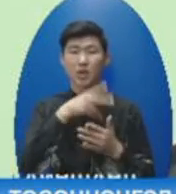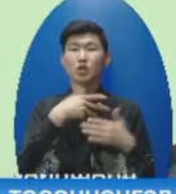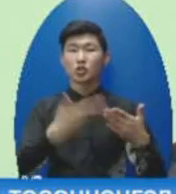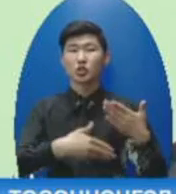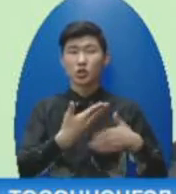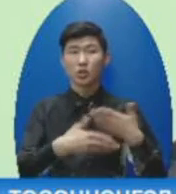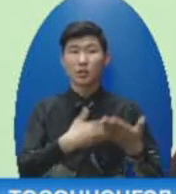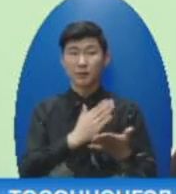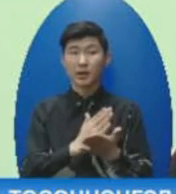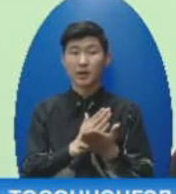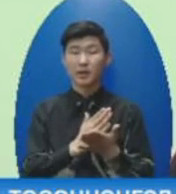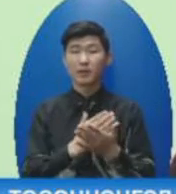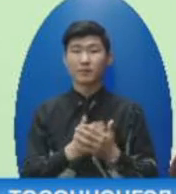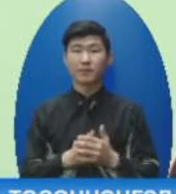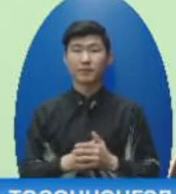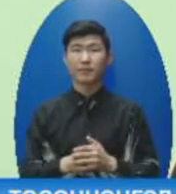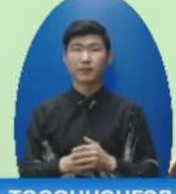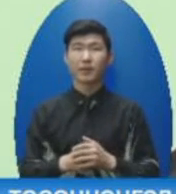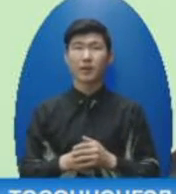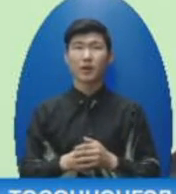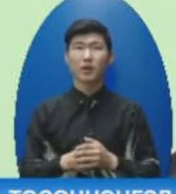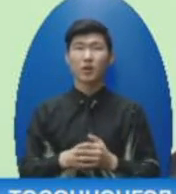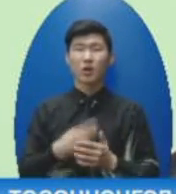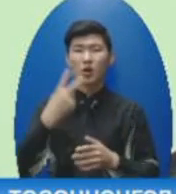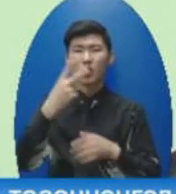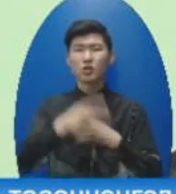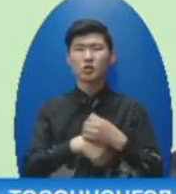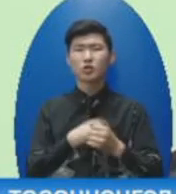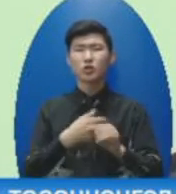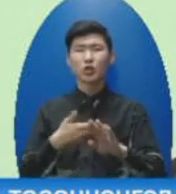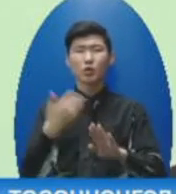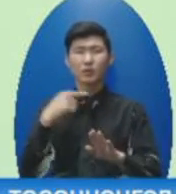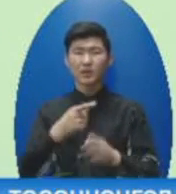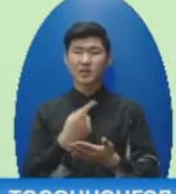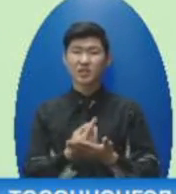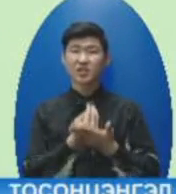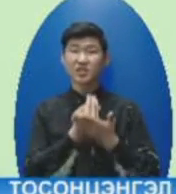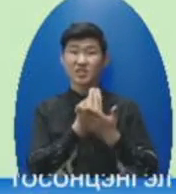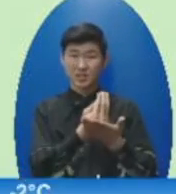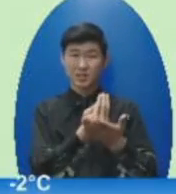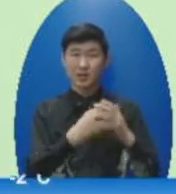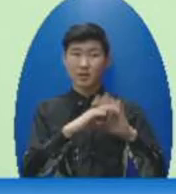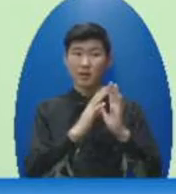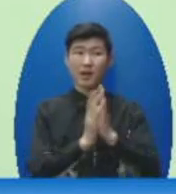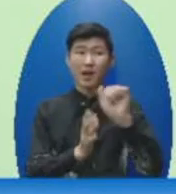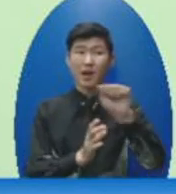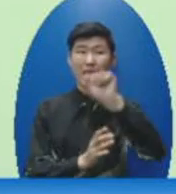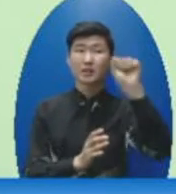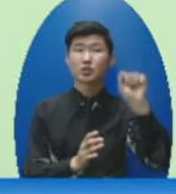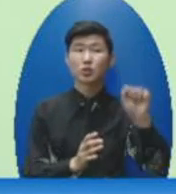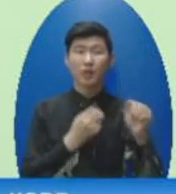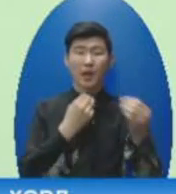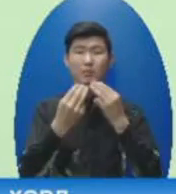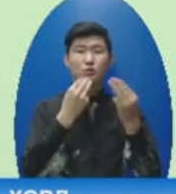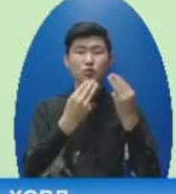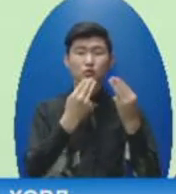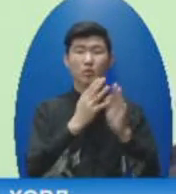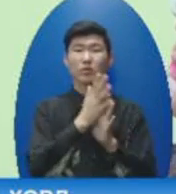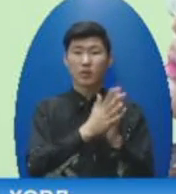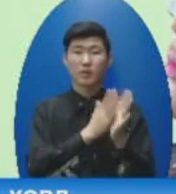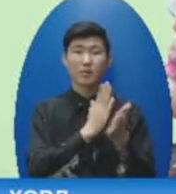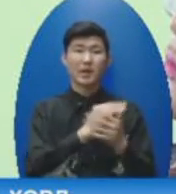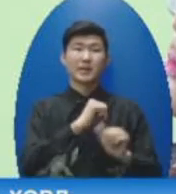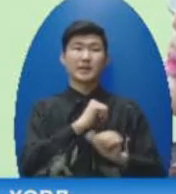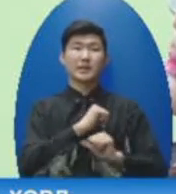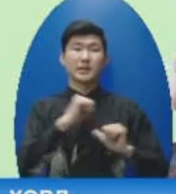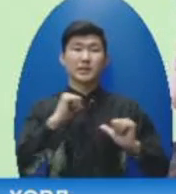За ер нь 2 жилийн өмнөөс эхлээд энэ шагналын асуудлыг их шүүмжлэлтэй хандаж байгаа. Иргэд болон төвний